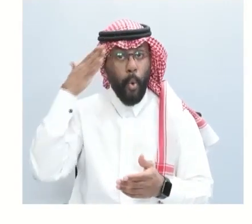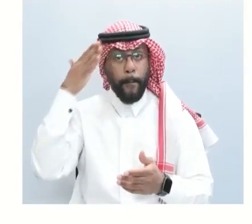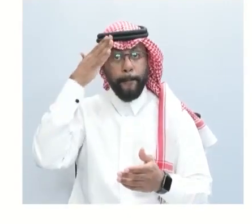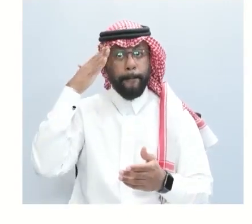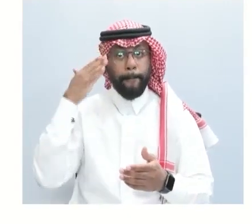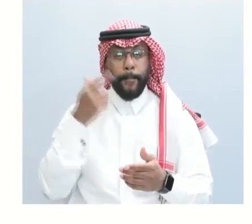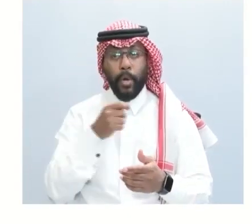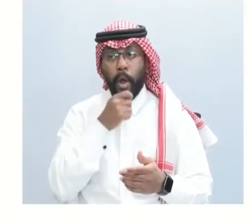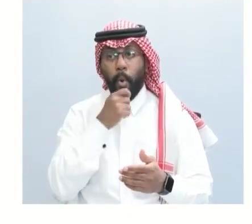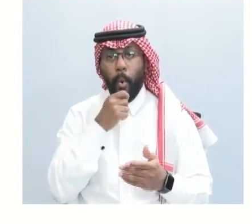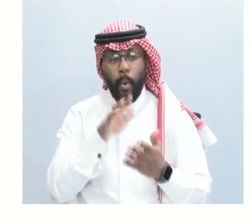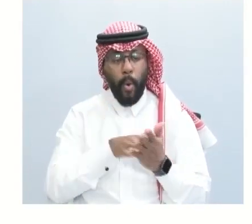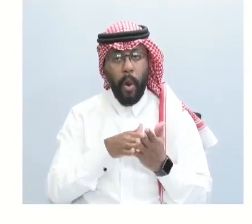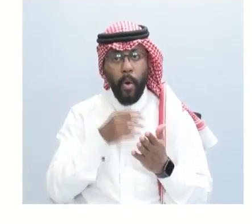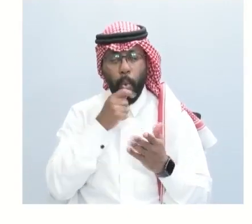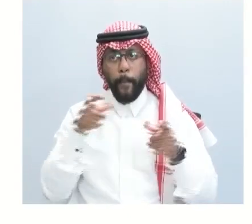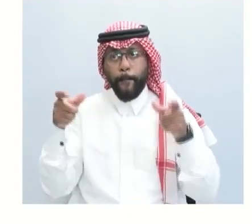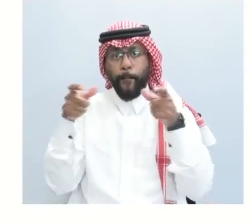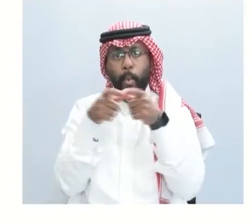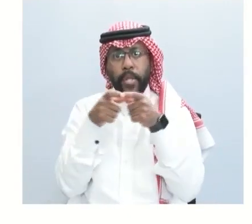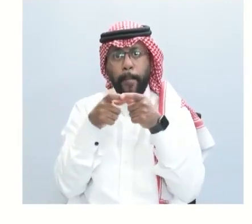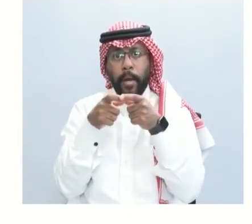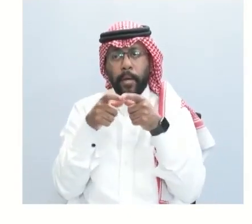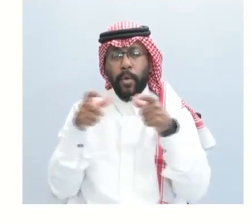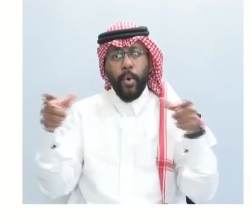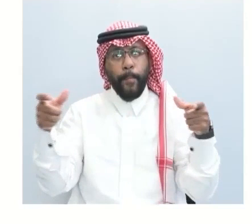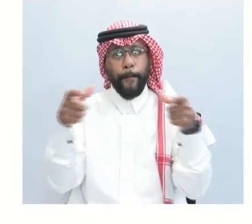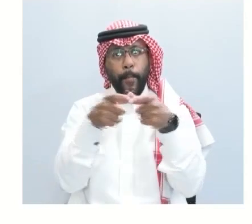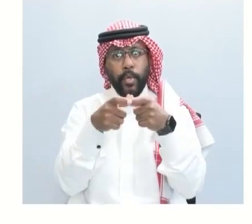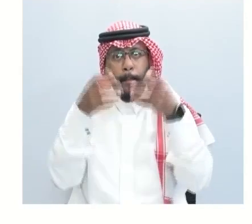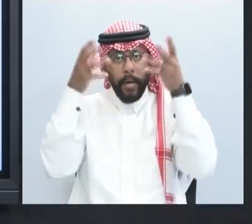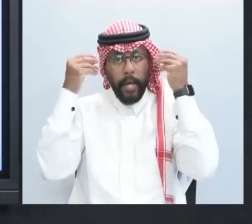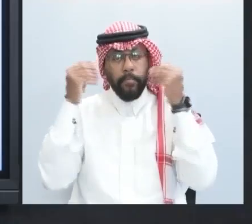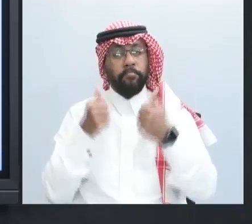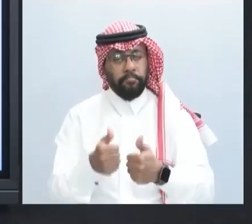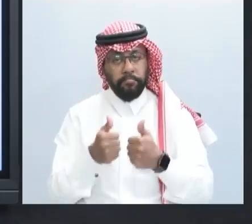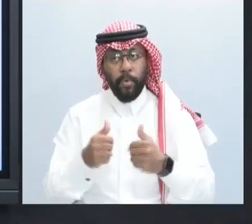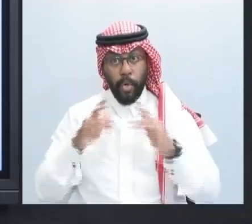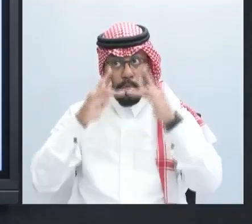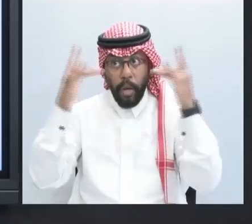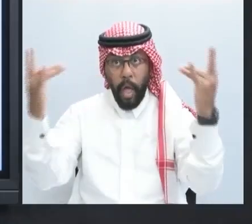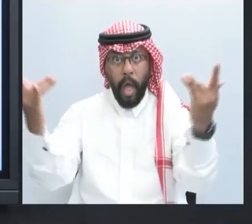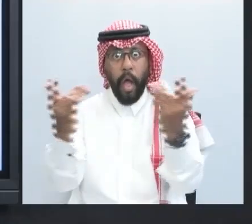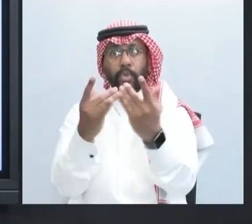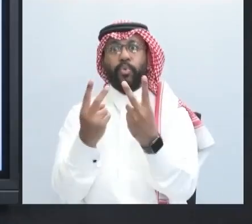الخبراء يقدم ورقه عمل في مؤتمر علمي هل هو من المواقف المنتميه ام غير